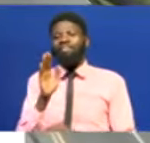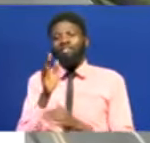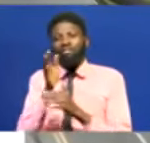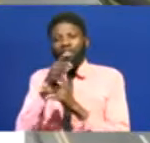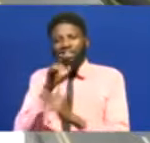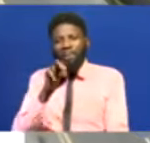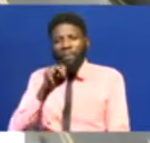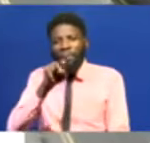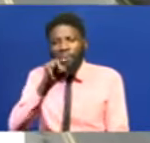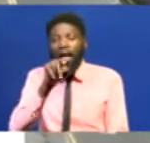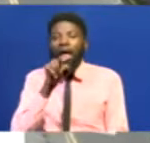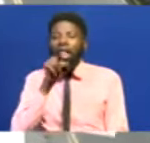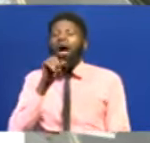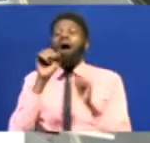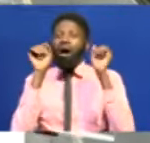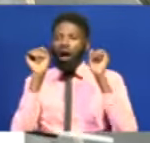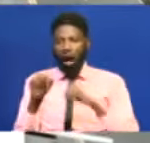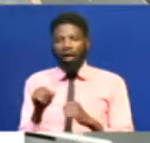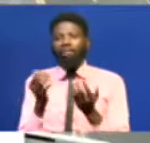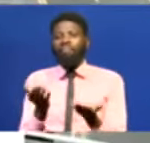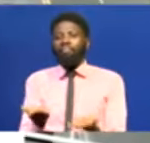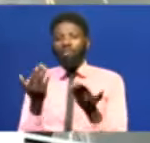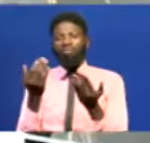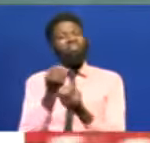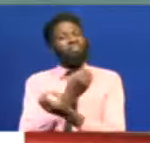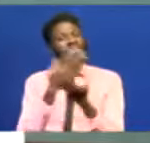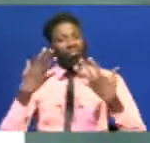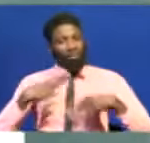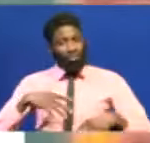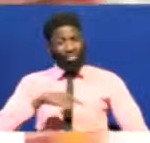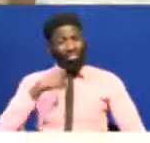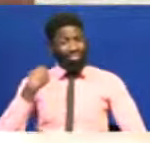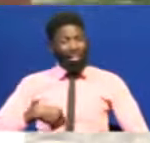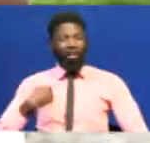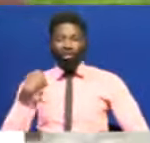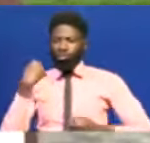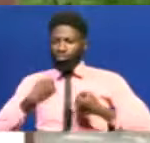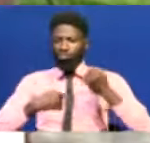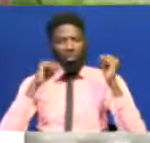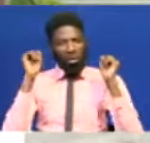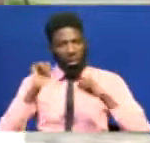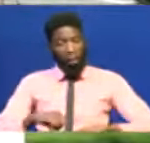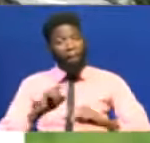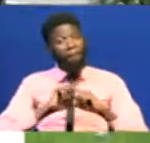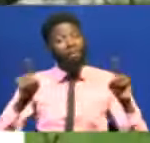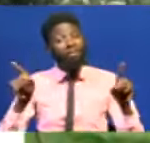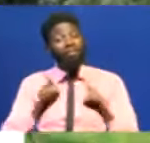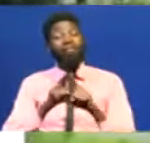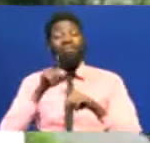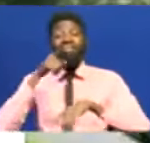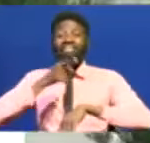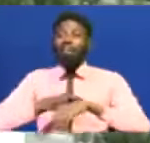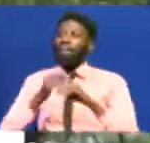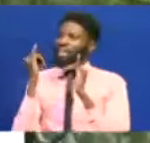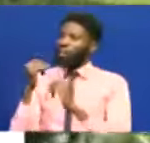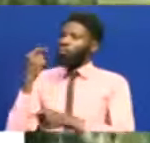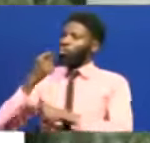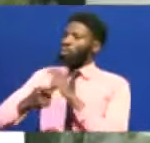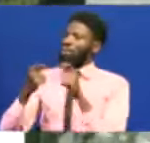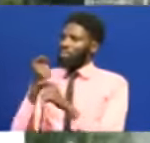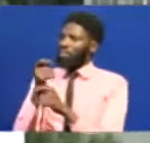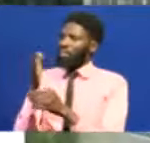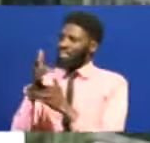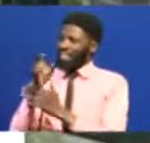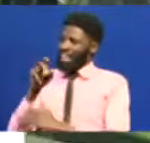zaidi nchini China waweze kufurahia ladha yake. Wakati huo huo, aina mpya ya kamba wenye